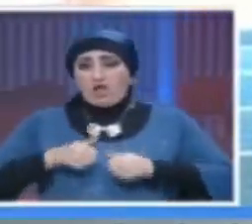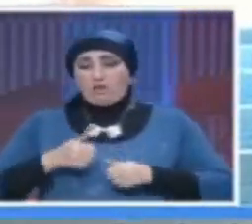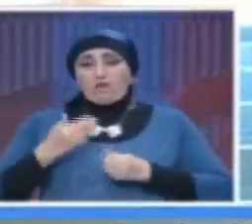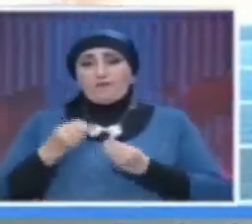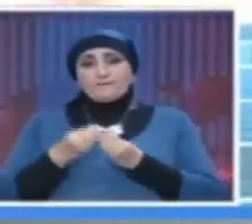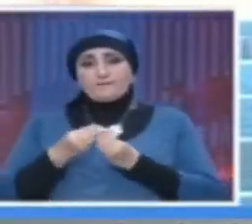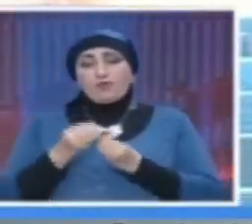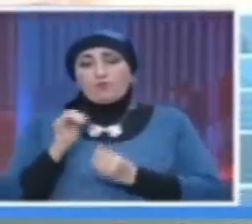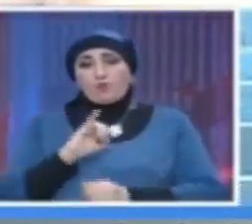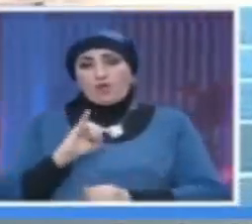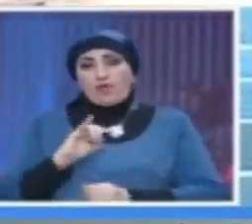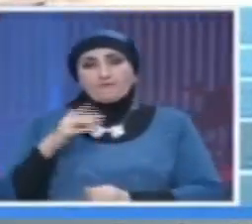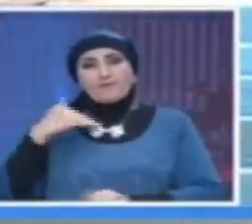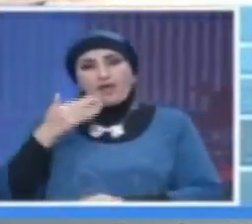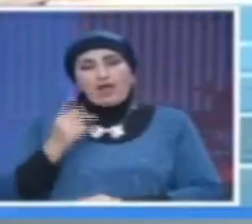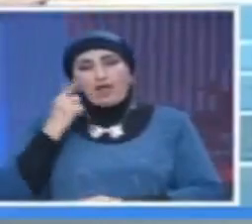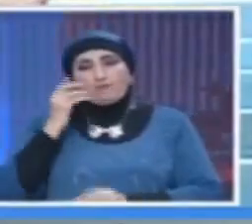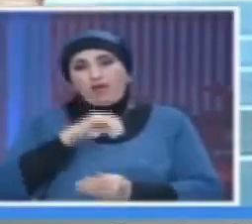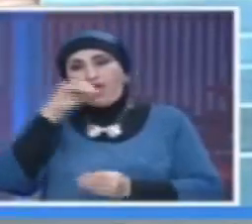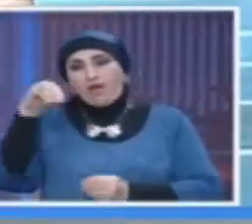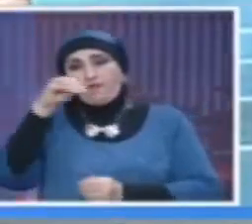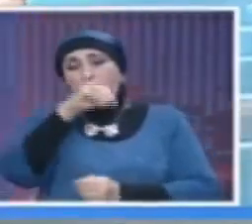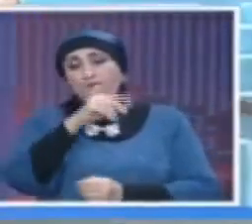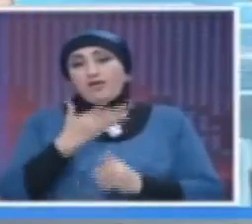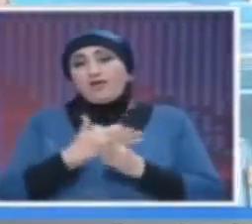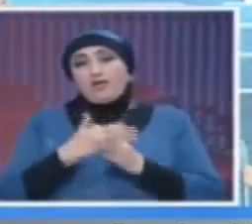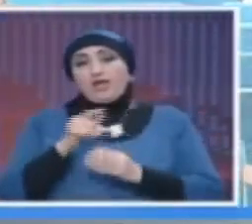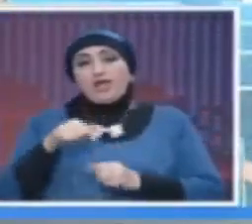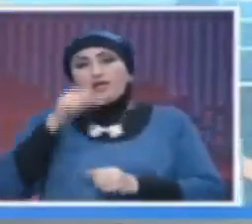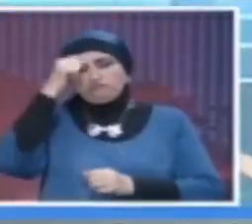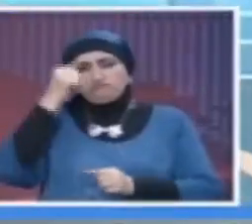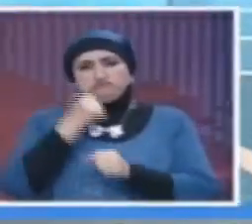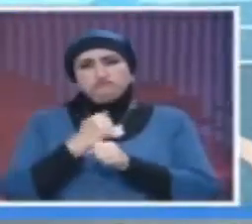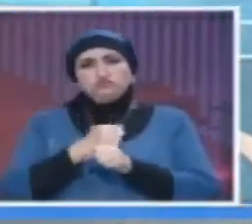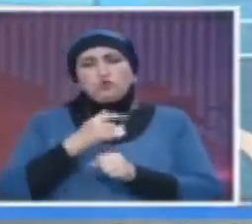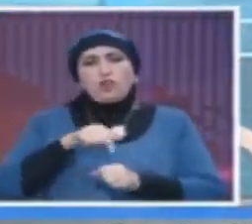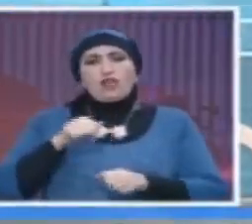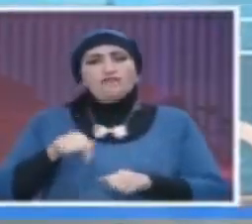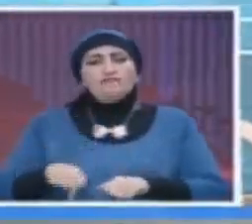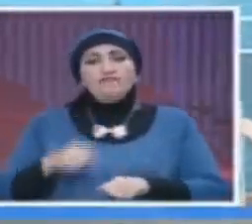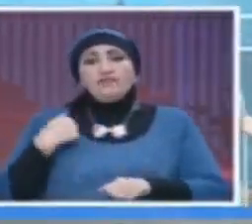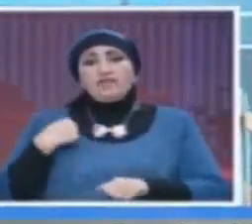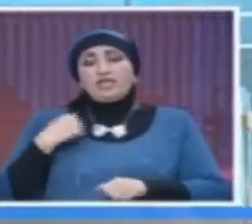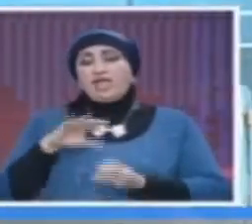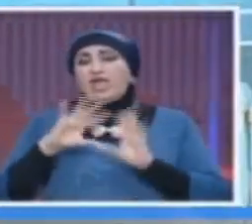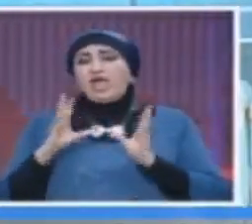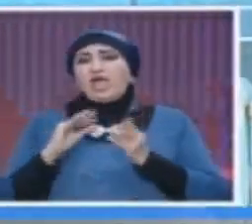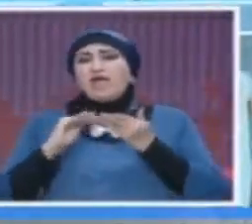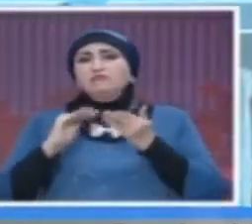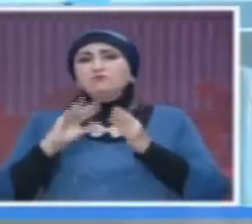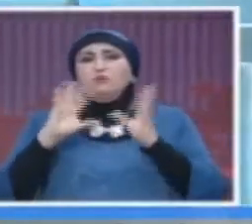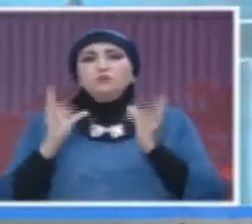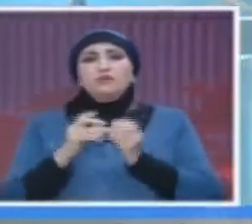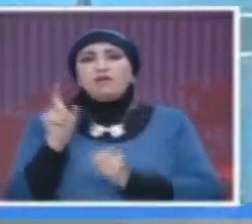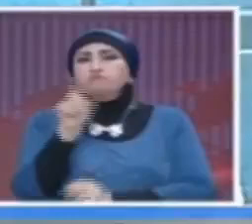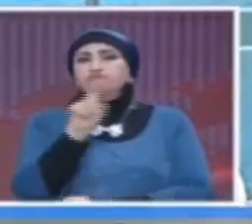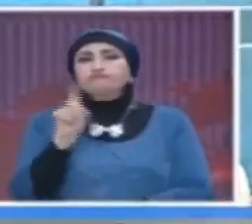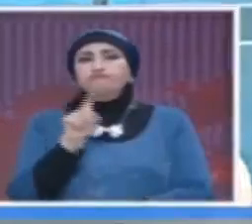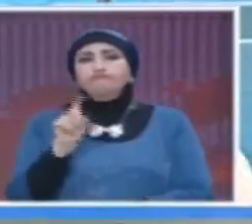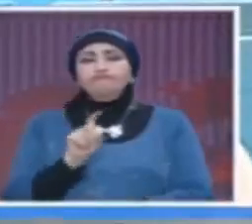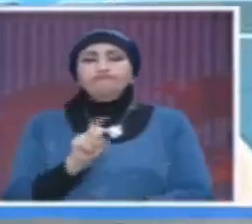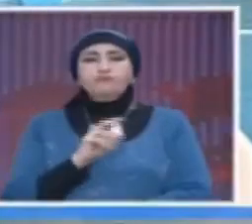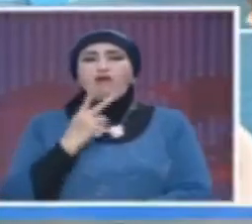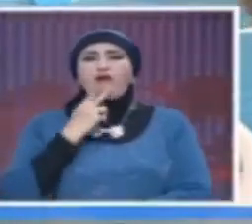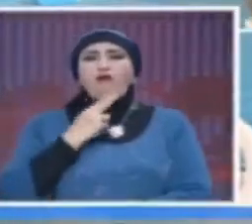المرفق الحيوي عبر تنقلاتهم. العمال التابعون لشركة الخدمات المتكاملة يقومون بتعقيم وتطهير